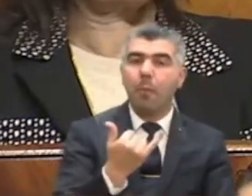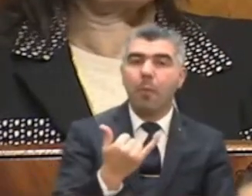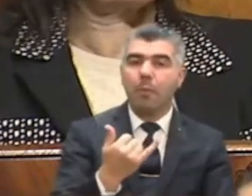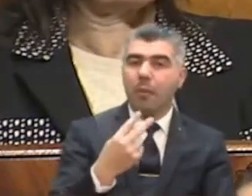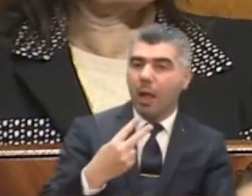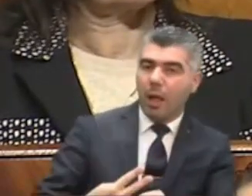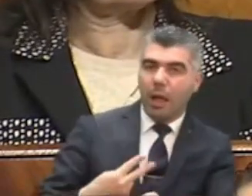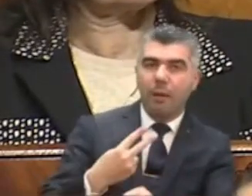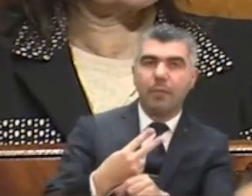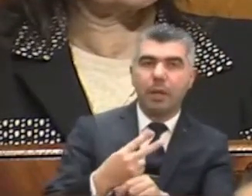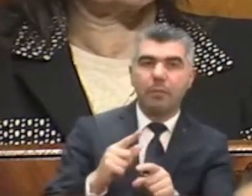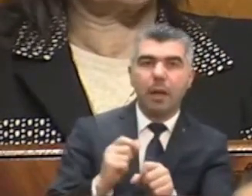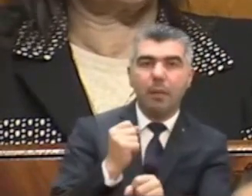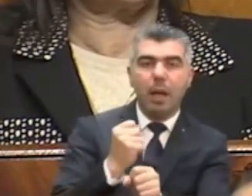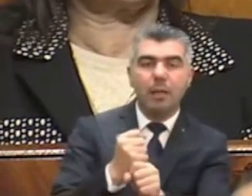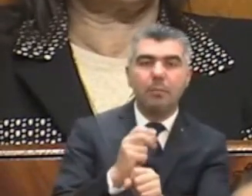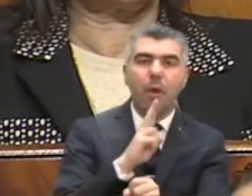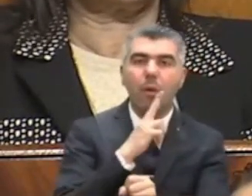السنتين ديال الحكومة،